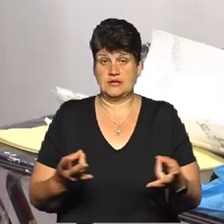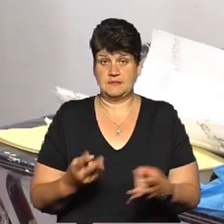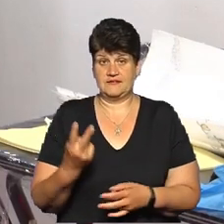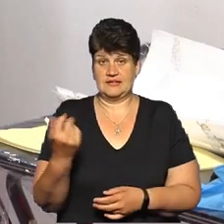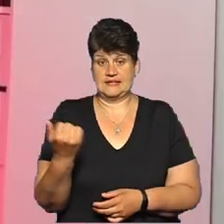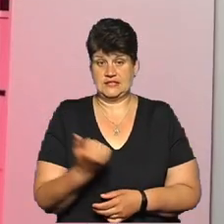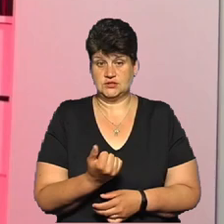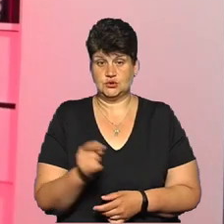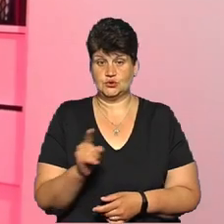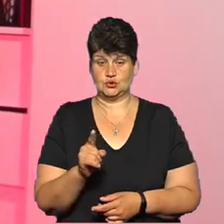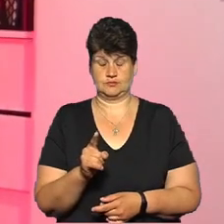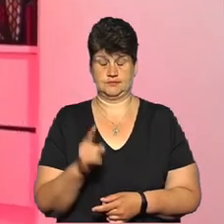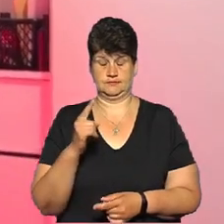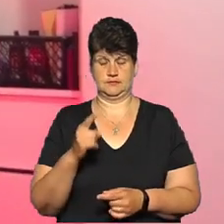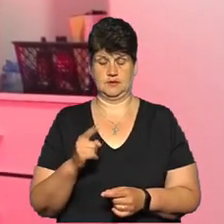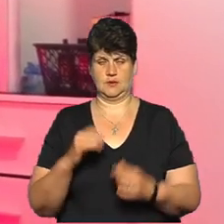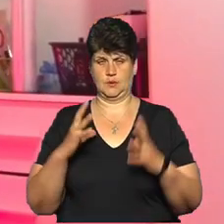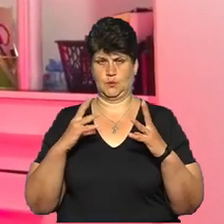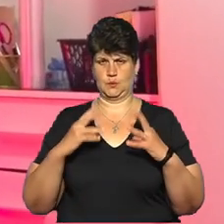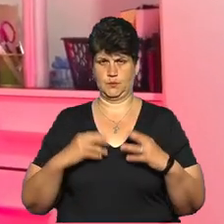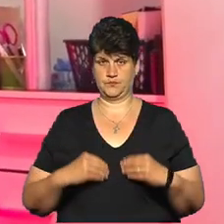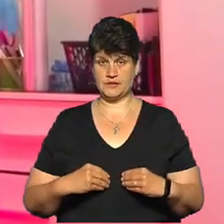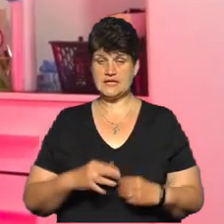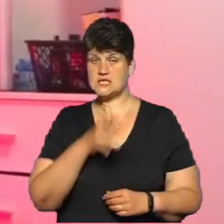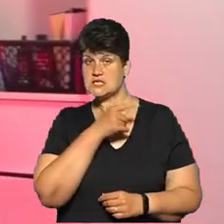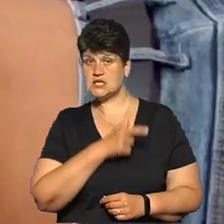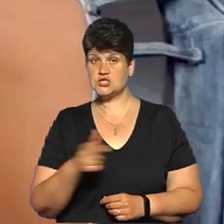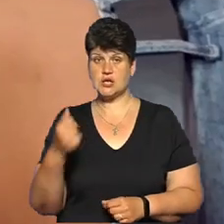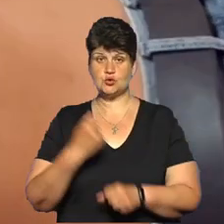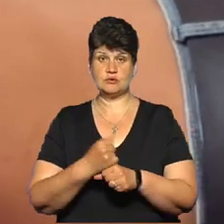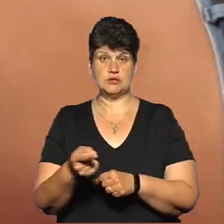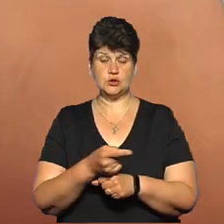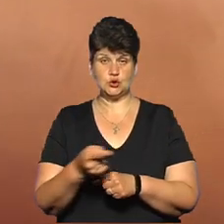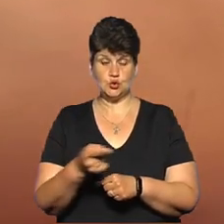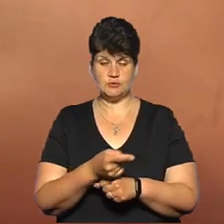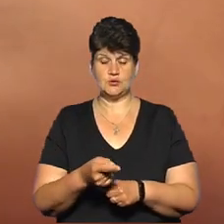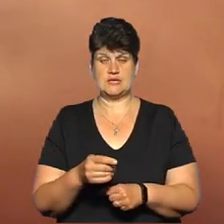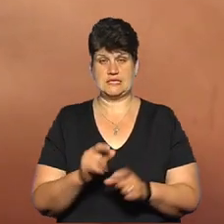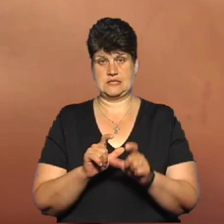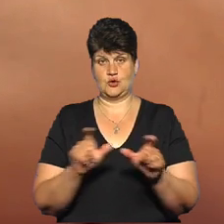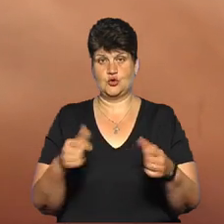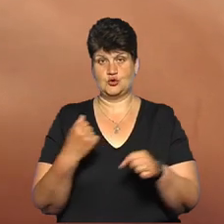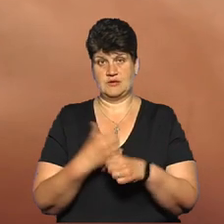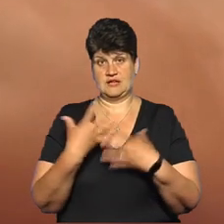прийти до тями. За час роботи в тернопільському салоні майстриня зробила близько 100 татуювань.